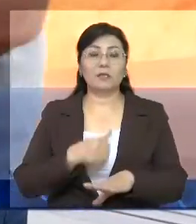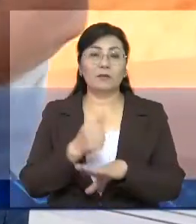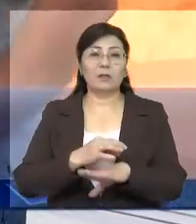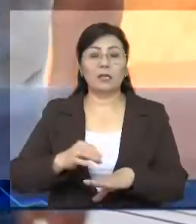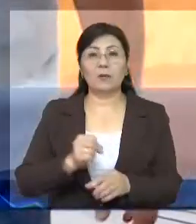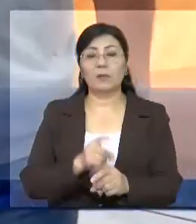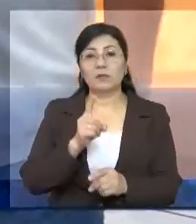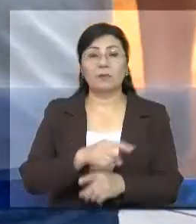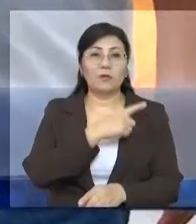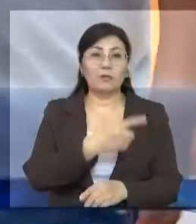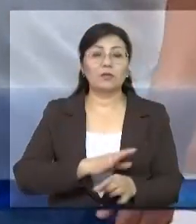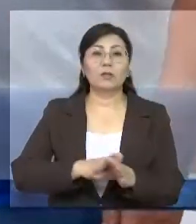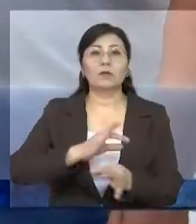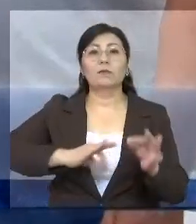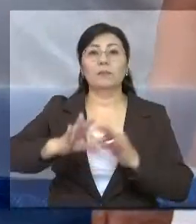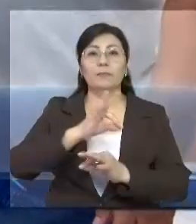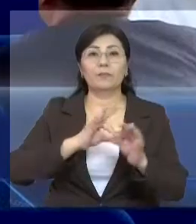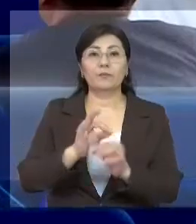реализацию проекта.